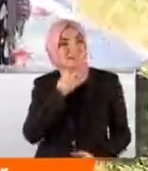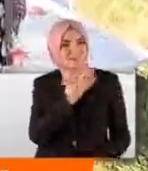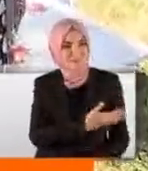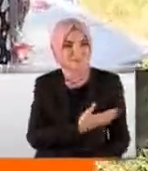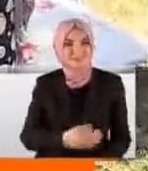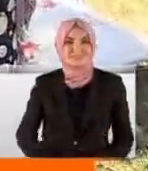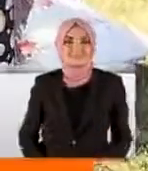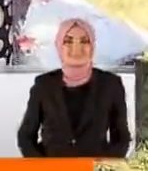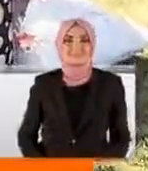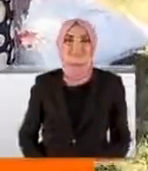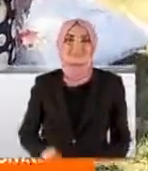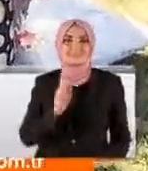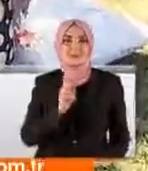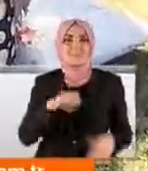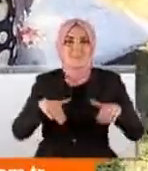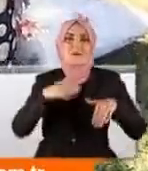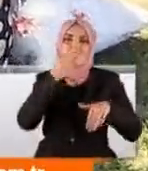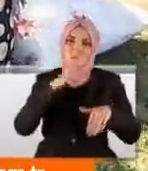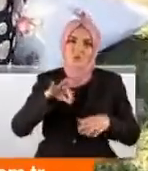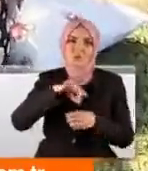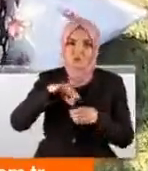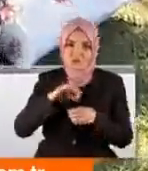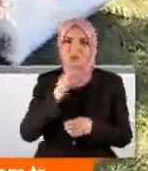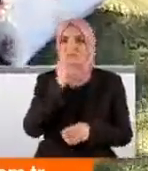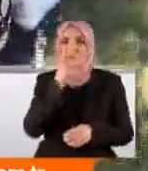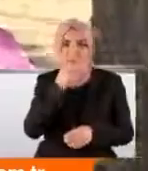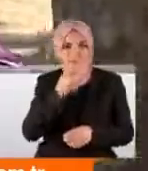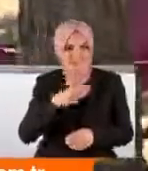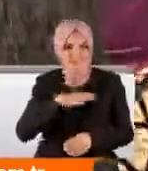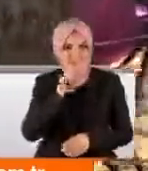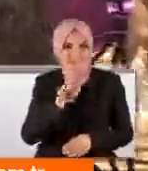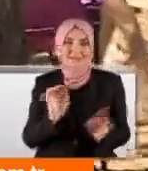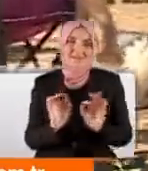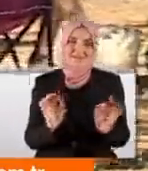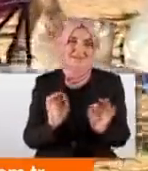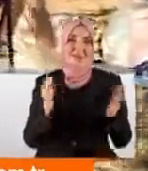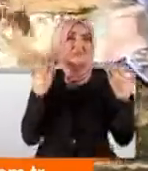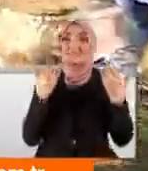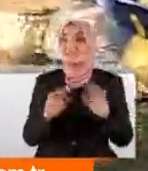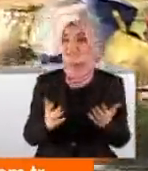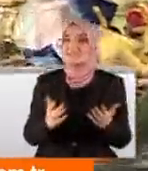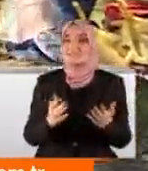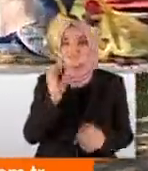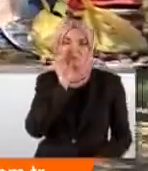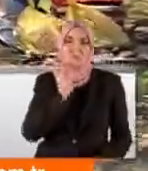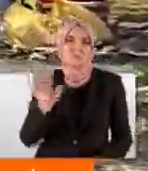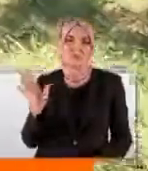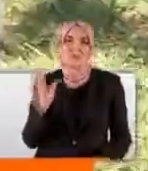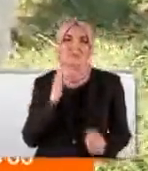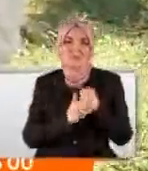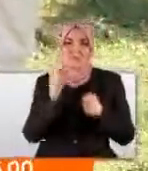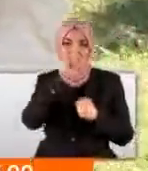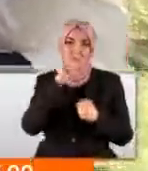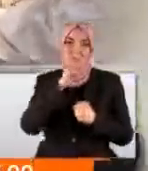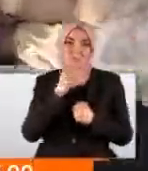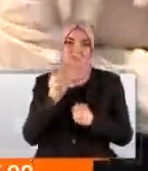Sizde mangal yok, çay çekirdek var galiba. Evet, aynen öyle. Nasıl peki hava? Hava güzel, süper. Yasaklardan dolayı bayağı